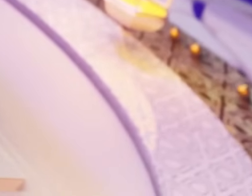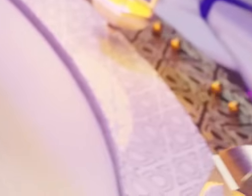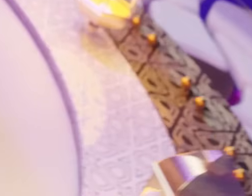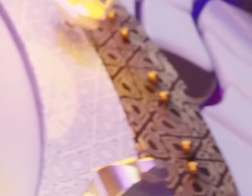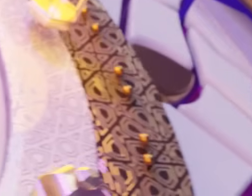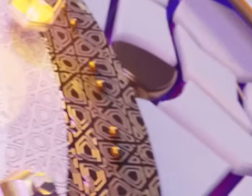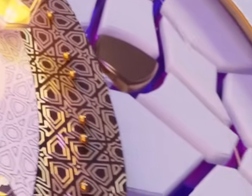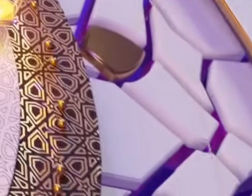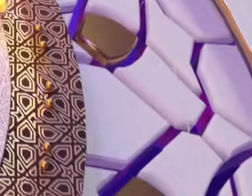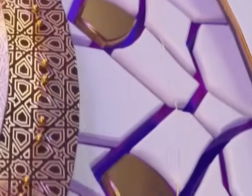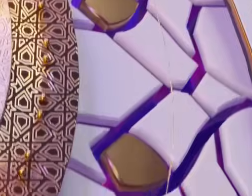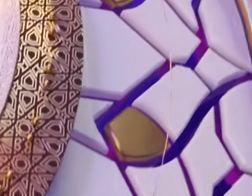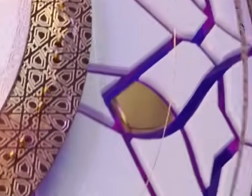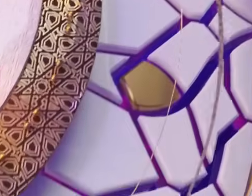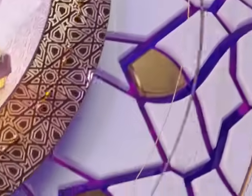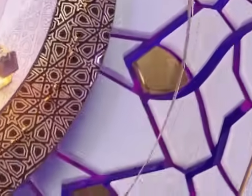Rabbal